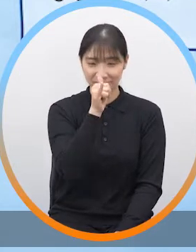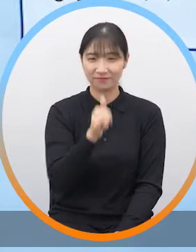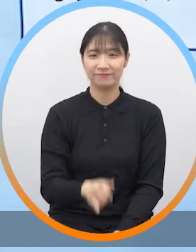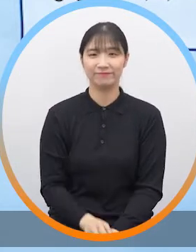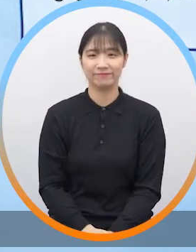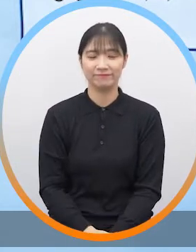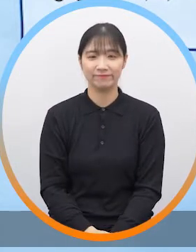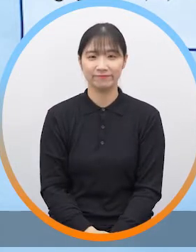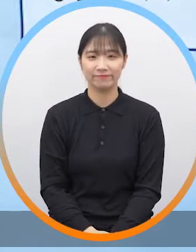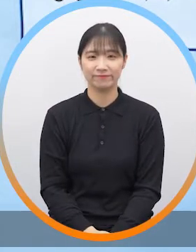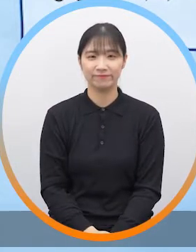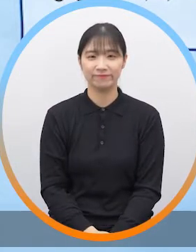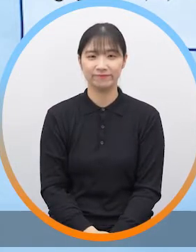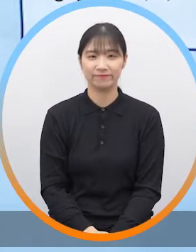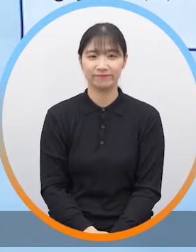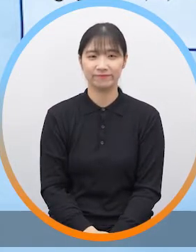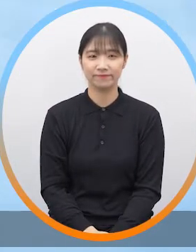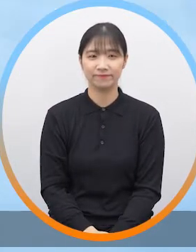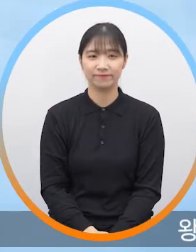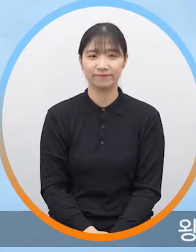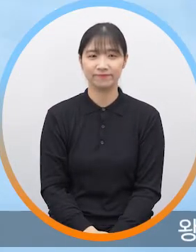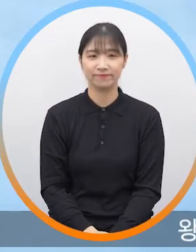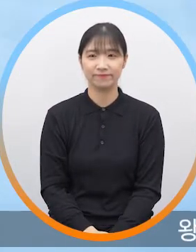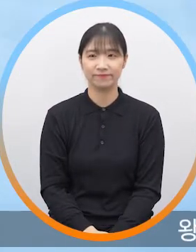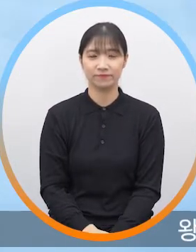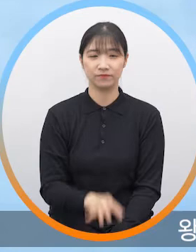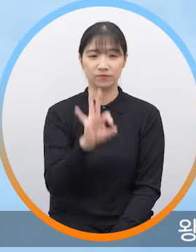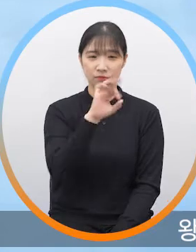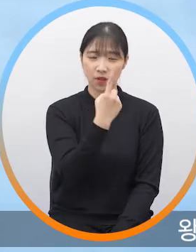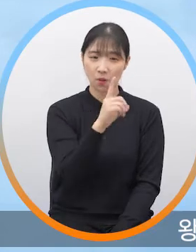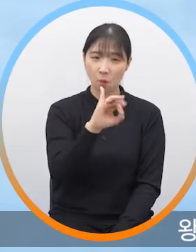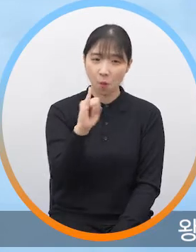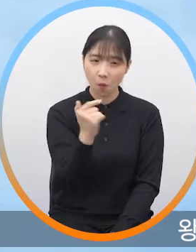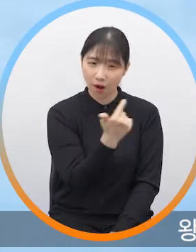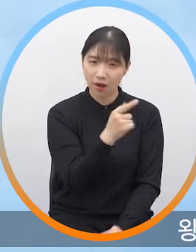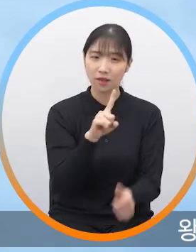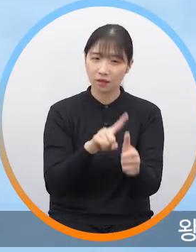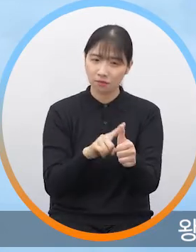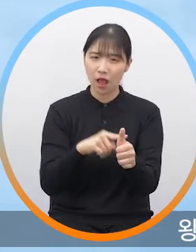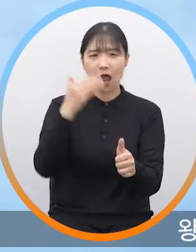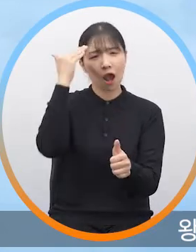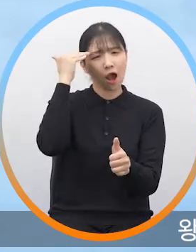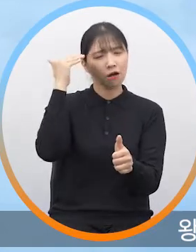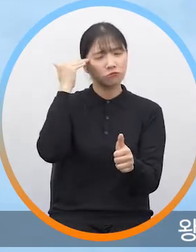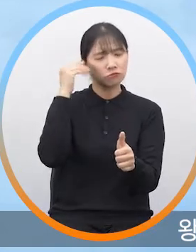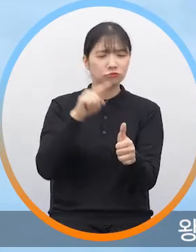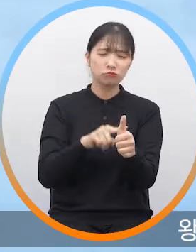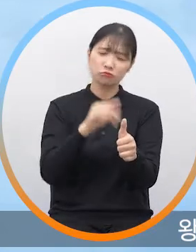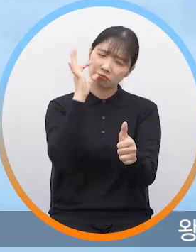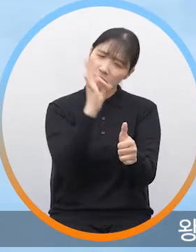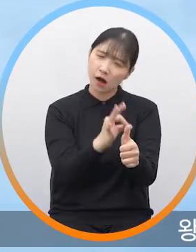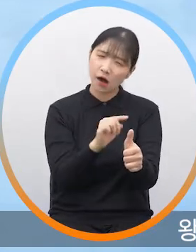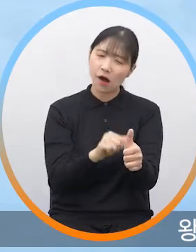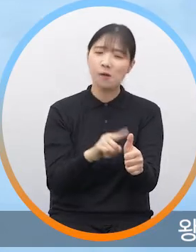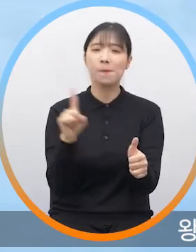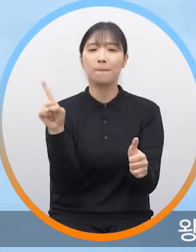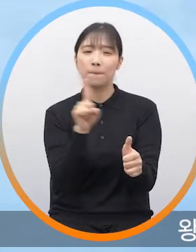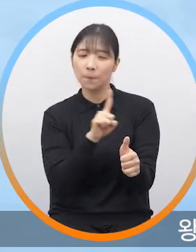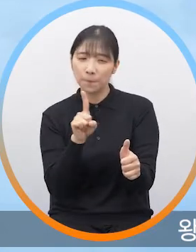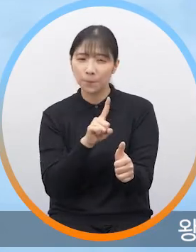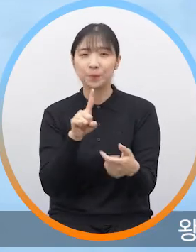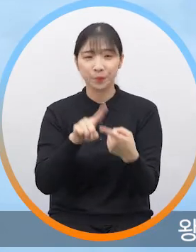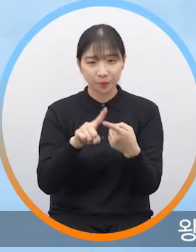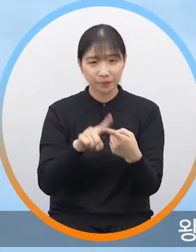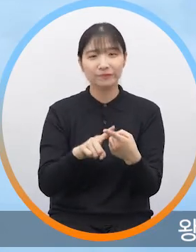나오는 그런 기록입니다. 왕인 박사를 우리나라에서는 어떻게 이해하고